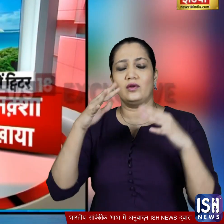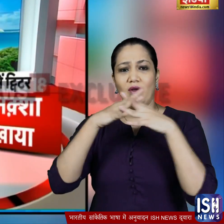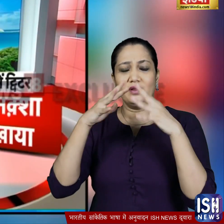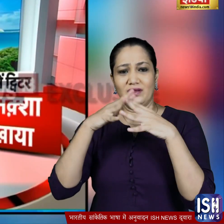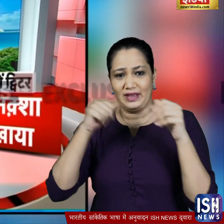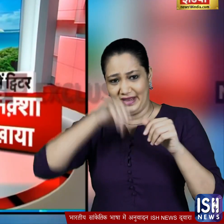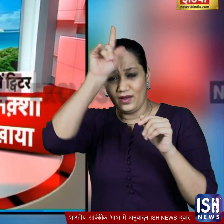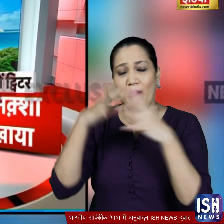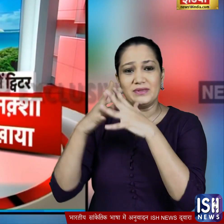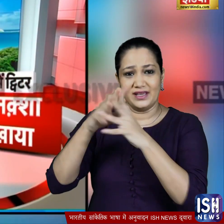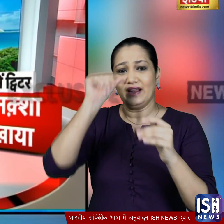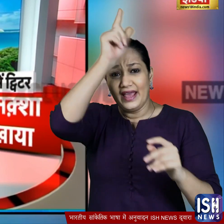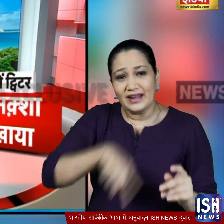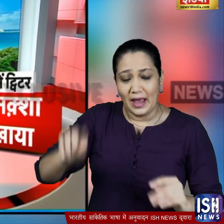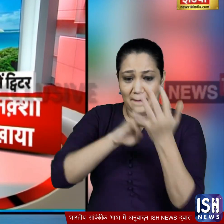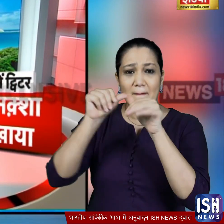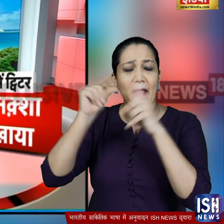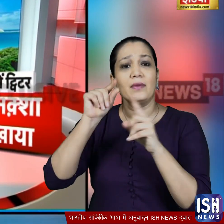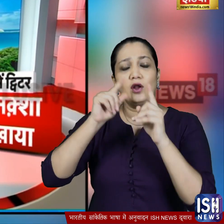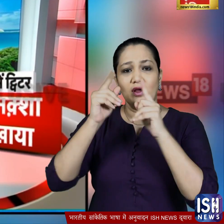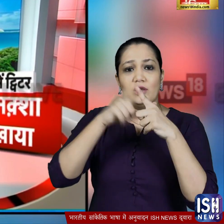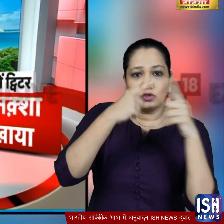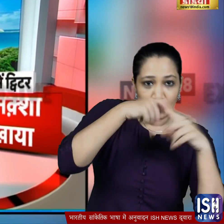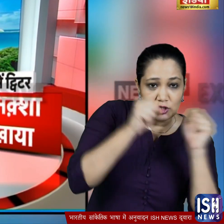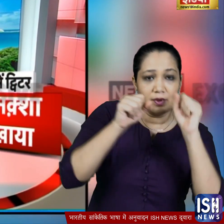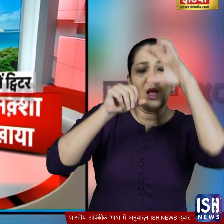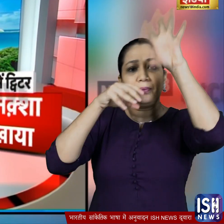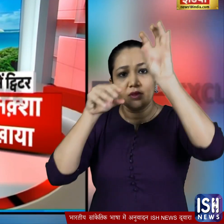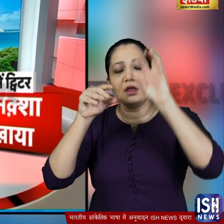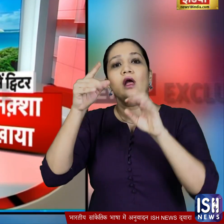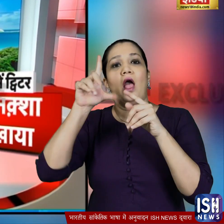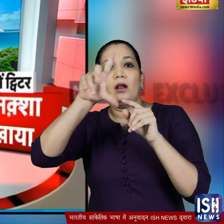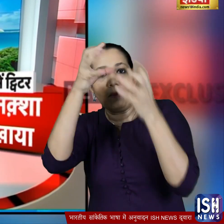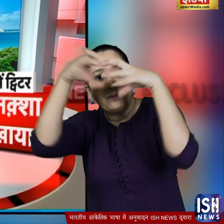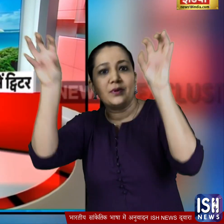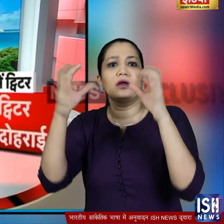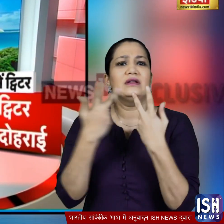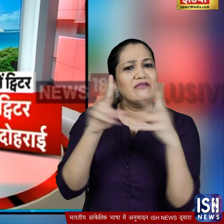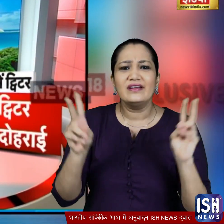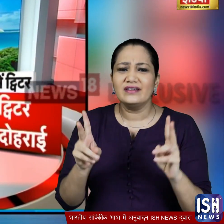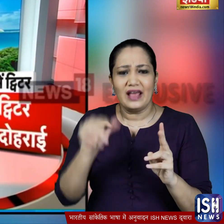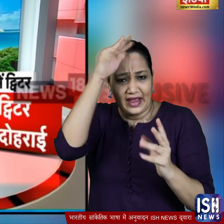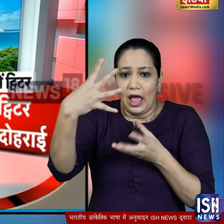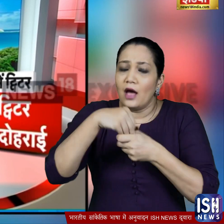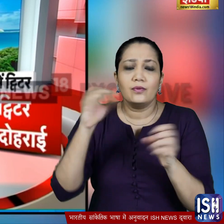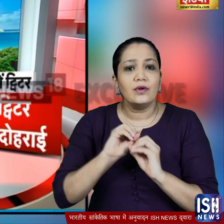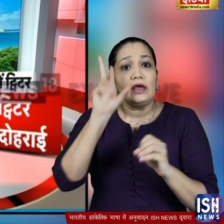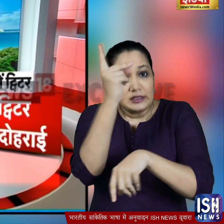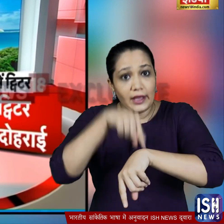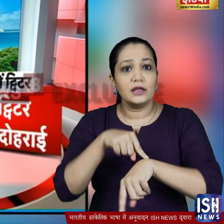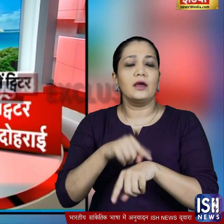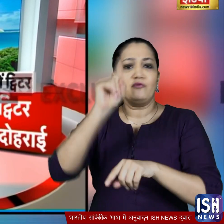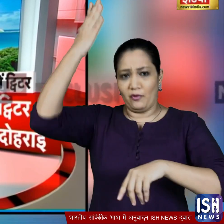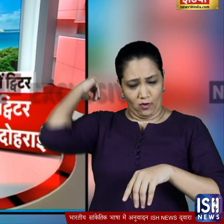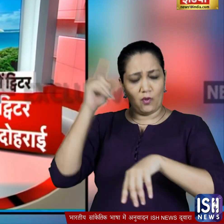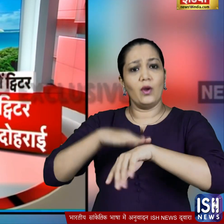का जो नक्शा दिखाया उसमें जम्मू कश्मीर और लद्दाख को अलग देश के तौर पर दिखाया गया। ये दूसरा मौका है जब ट्विटर ने भारत के नक्शे को गलत